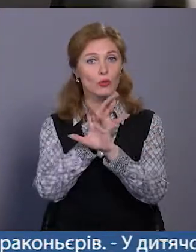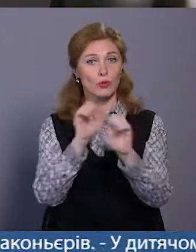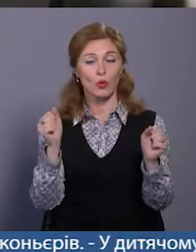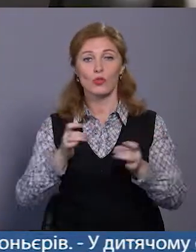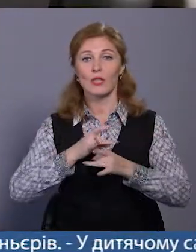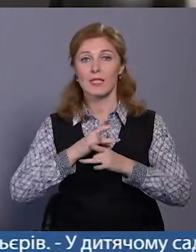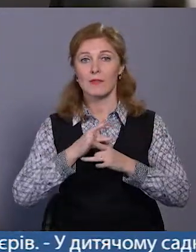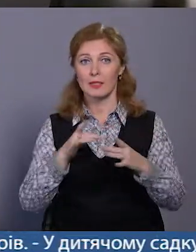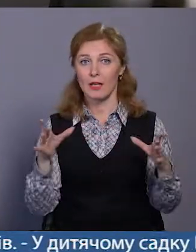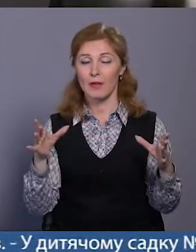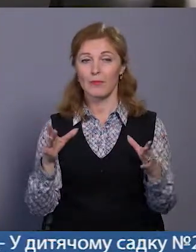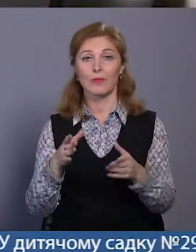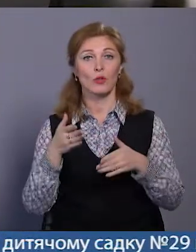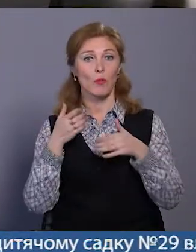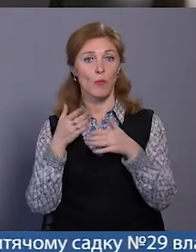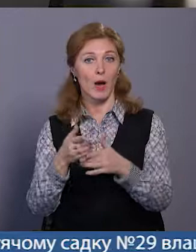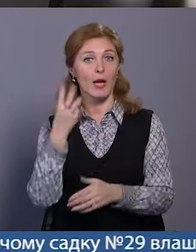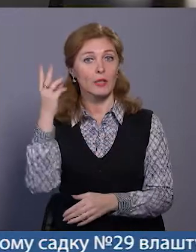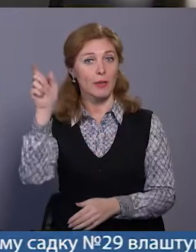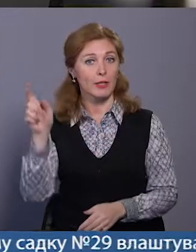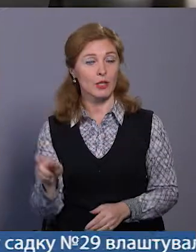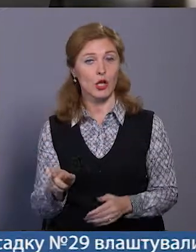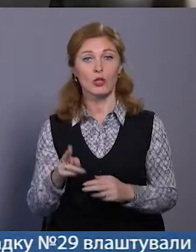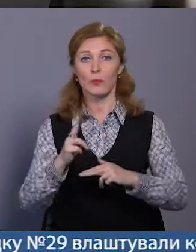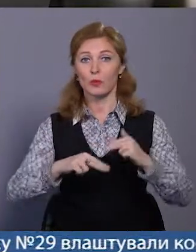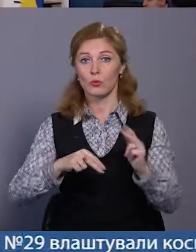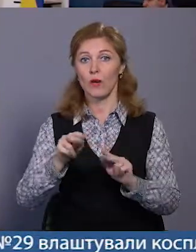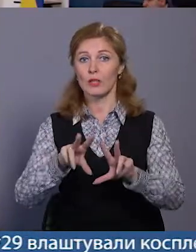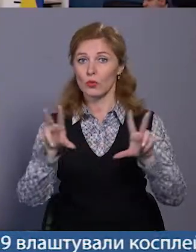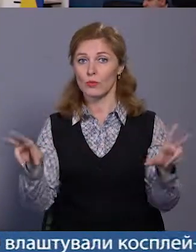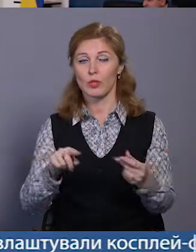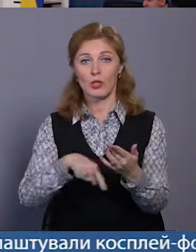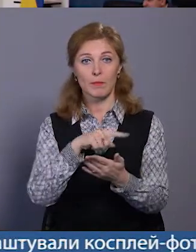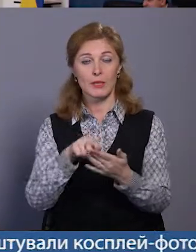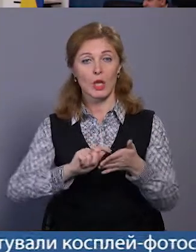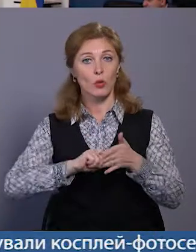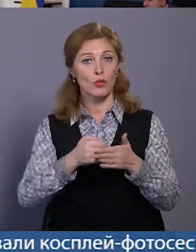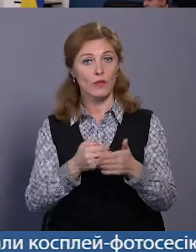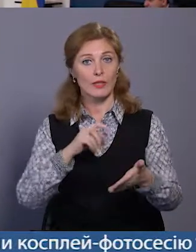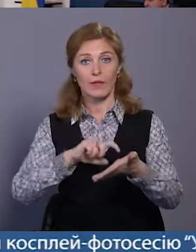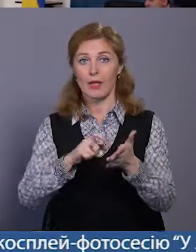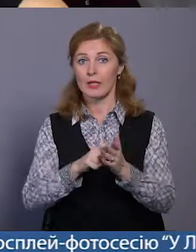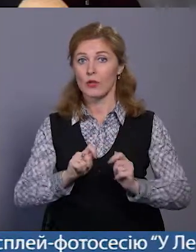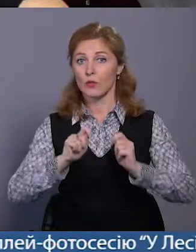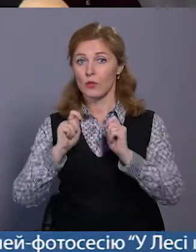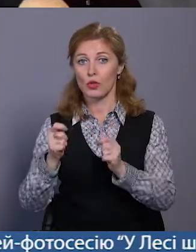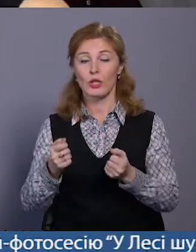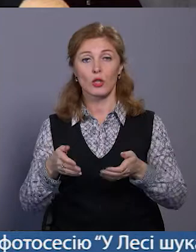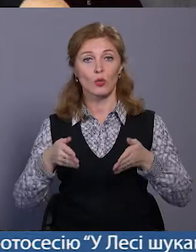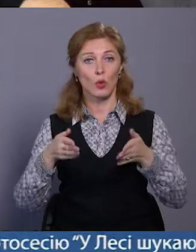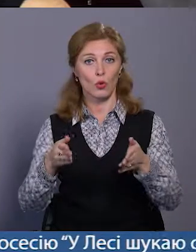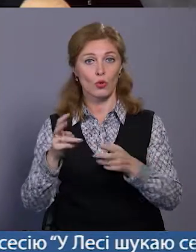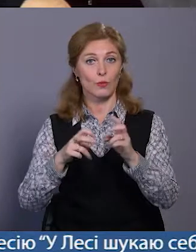свята допомагають хмельничанам будувати успішне місто. Ключі від квартир вручили дорожньому робітнику КП